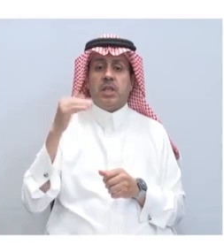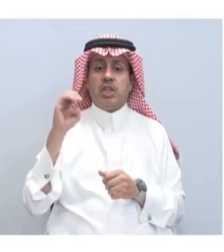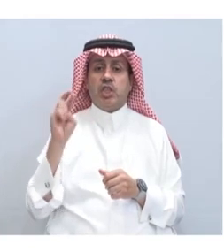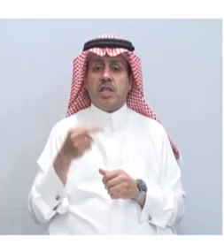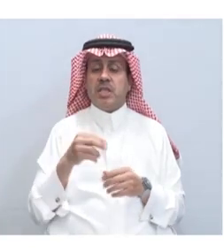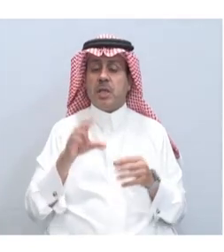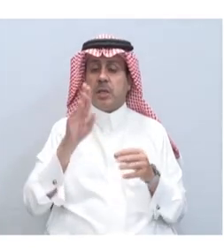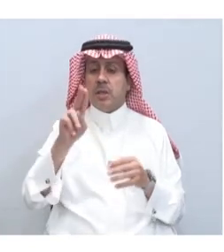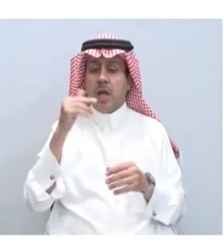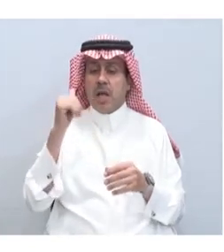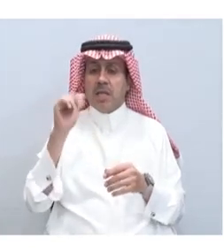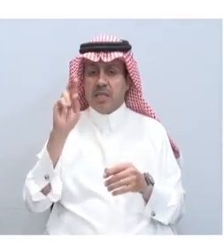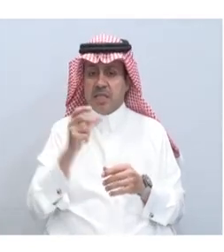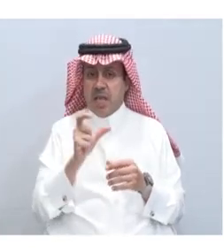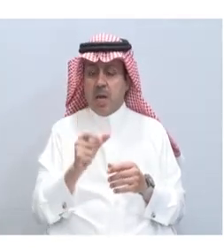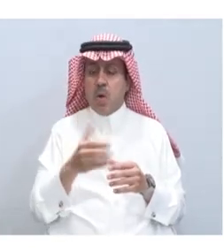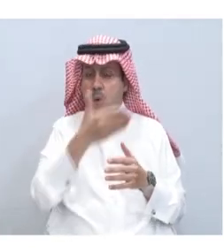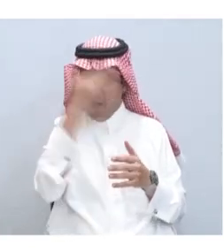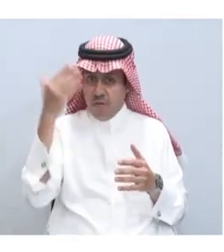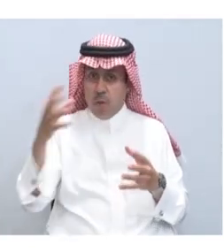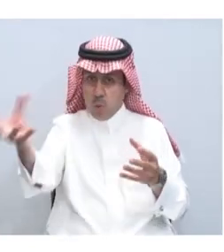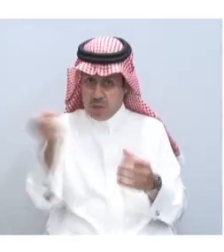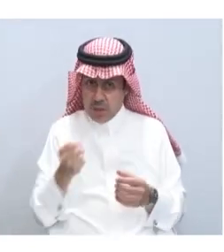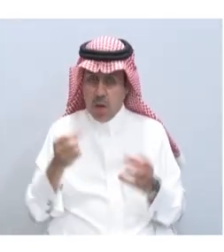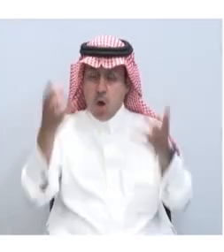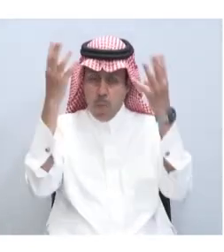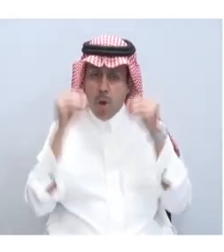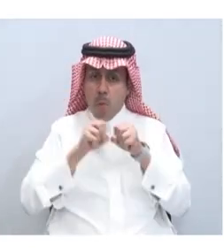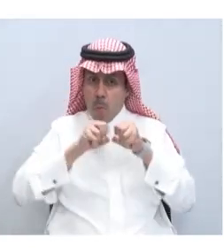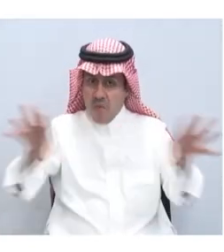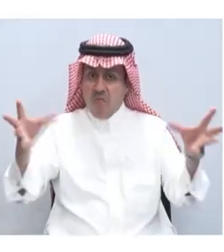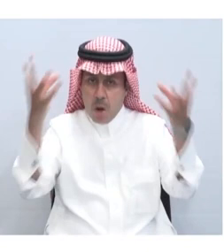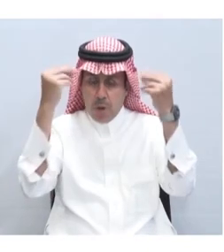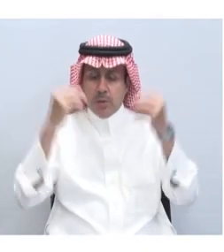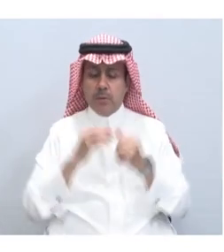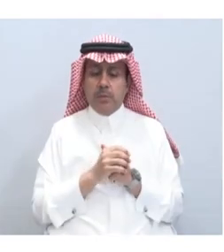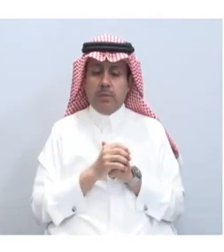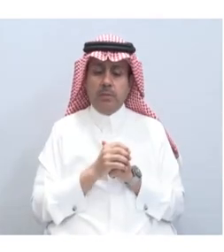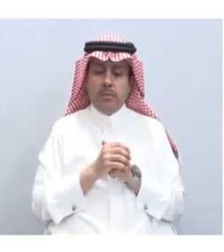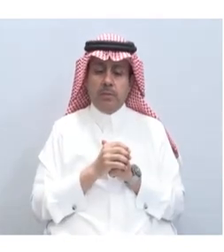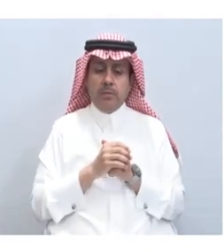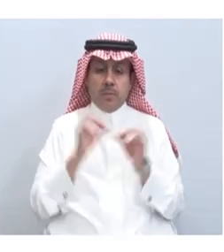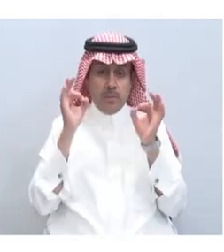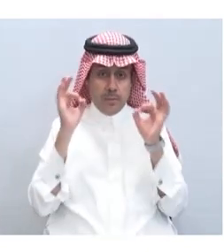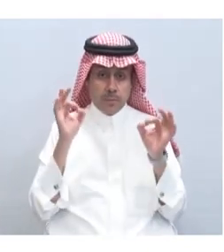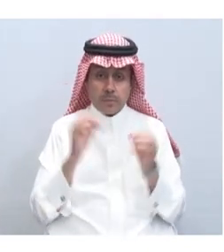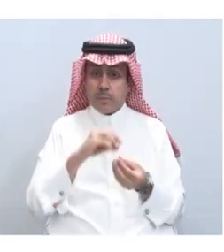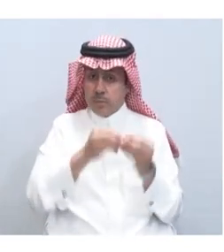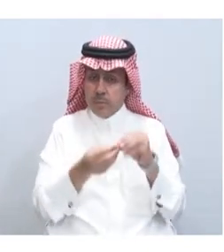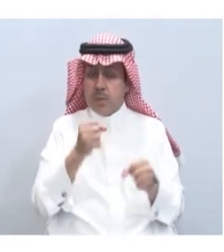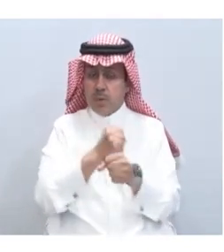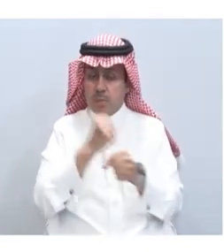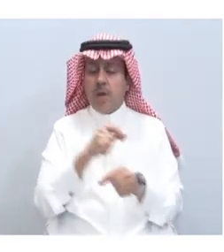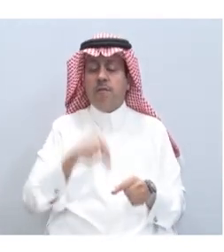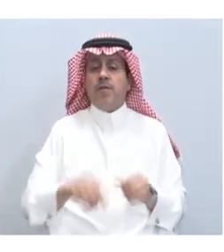وتخزين وتسجيل وتنظيم واسترجاع بث وبث المعلومات اهم التقنيات المستخدمه